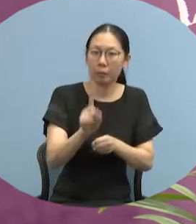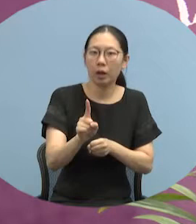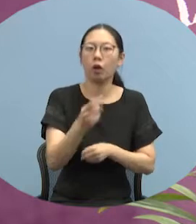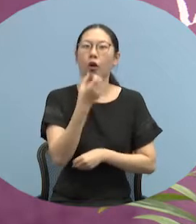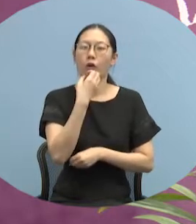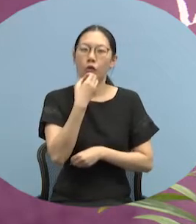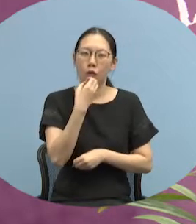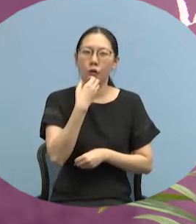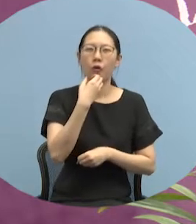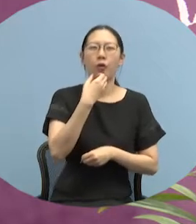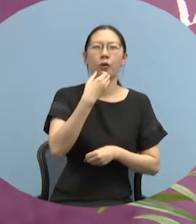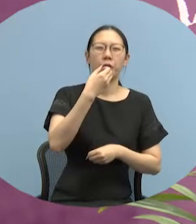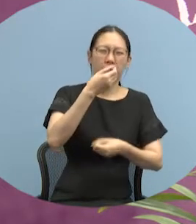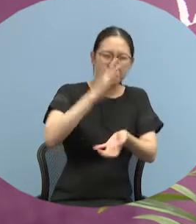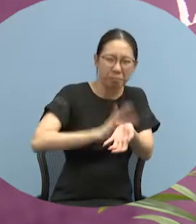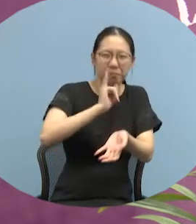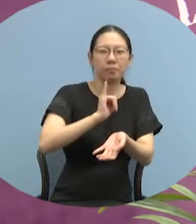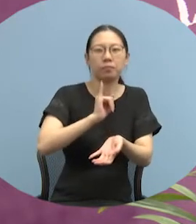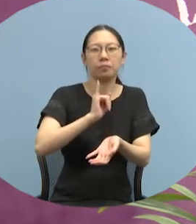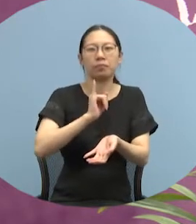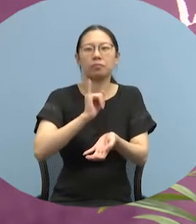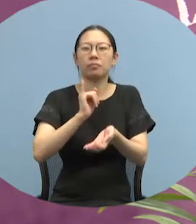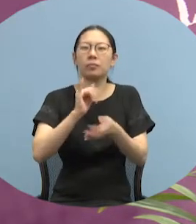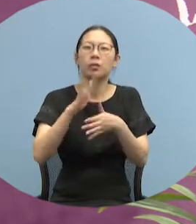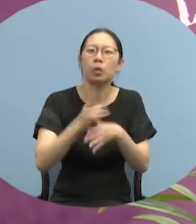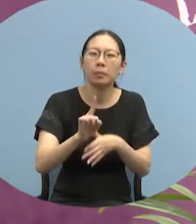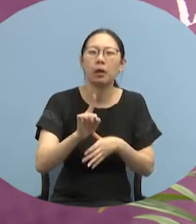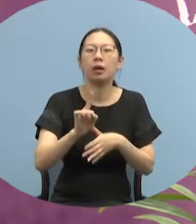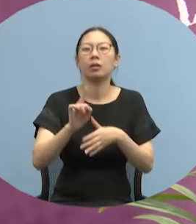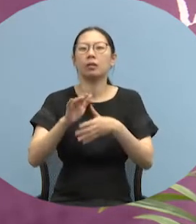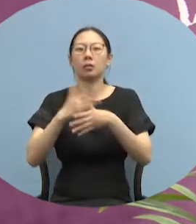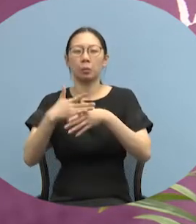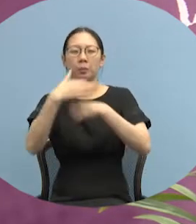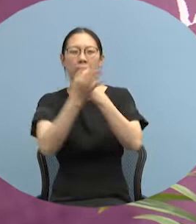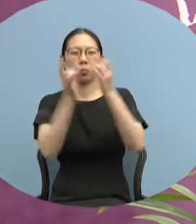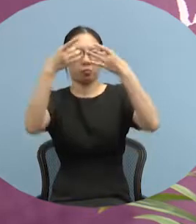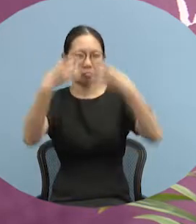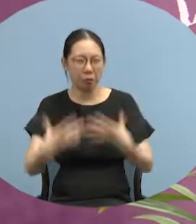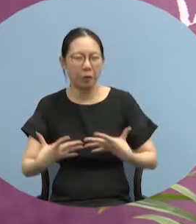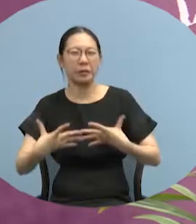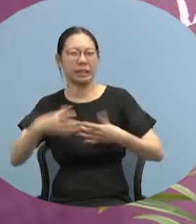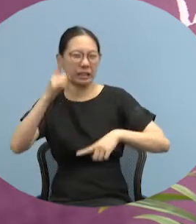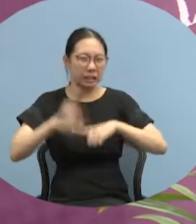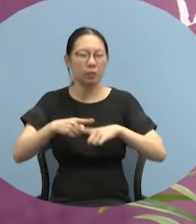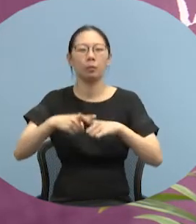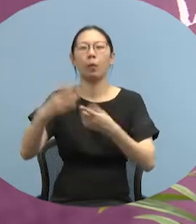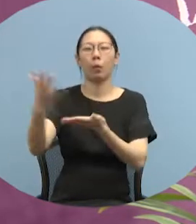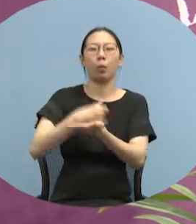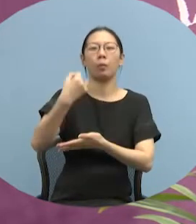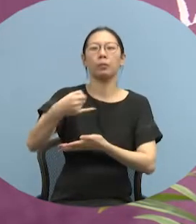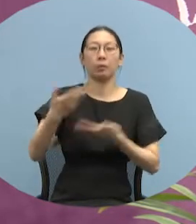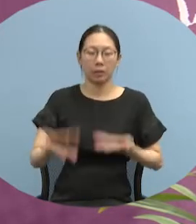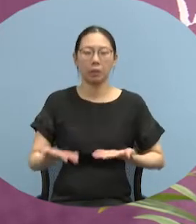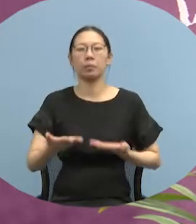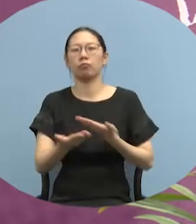弊是在未有完全掌握一國兩制的真體，現在就是爬回起身就再走過。